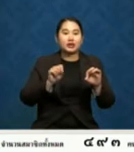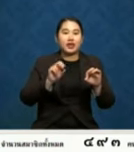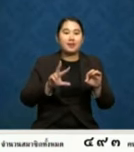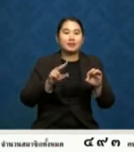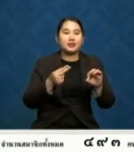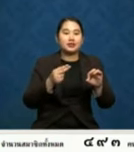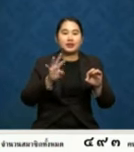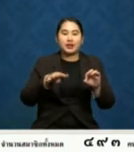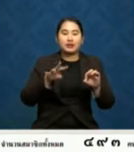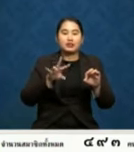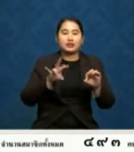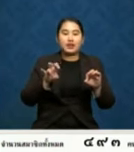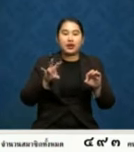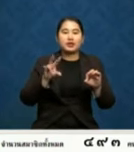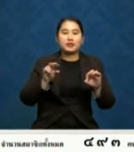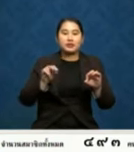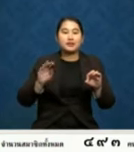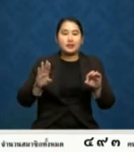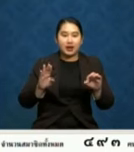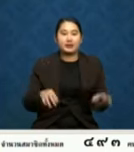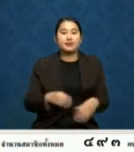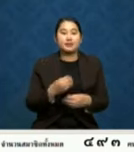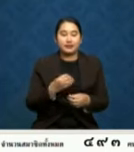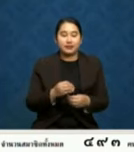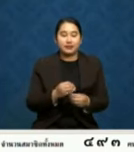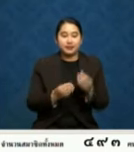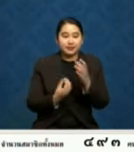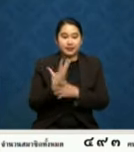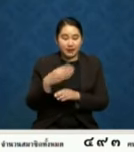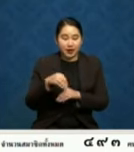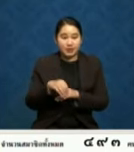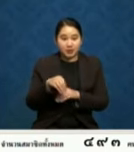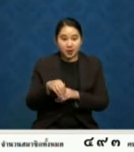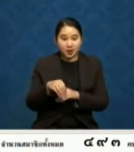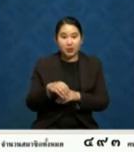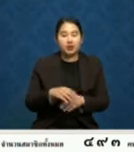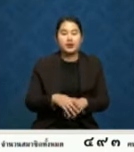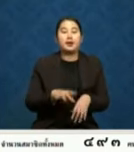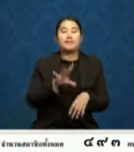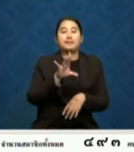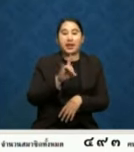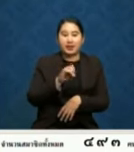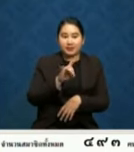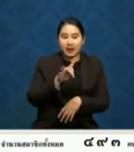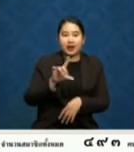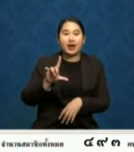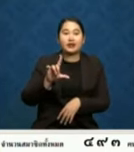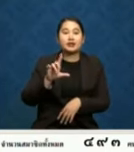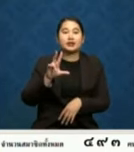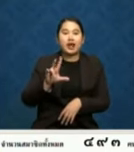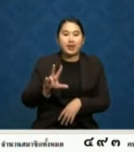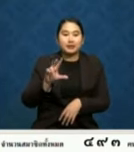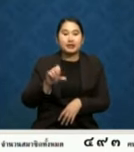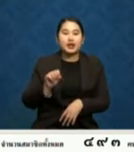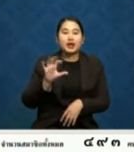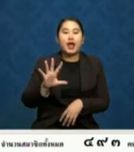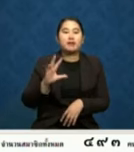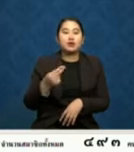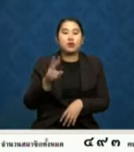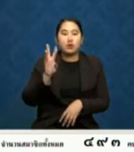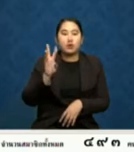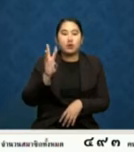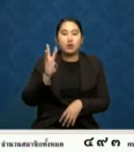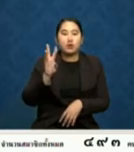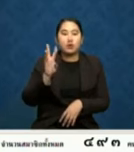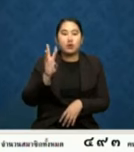75,000บาทและงานเพาะจำกล้าไม้จำนวน883 56,000